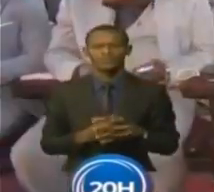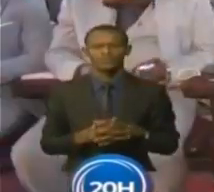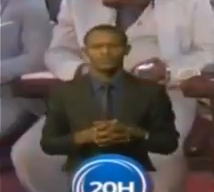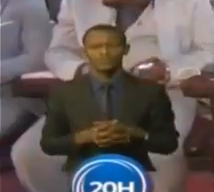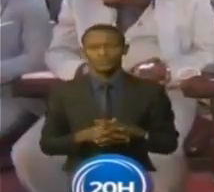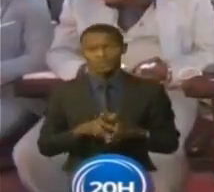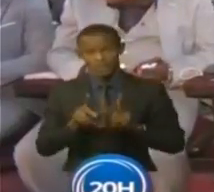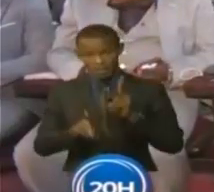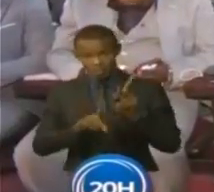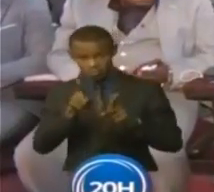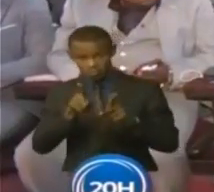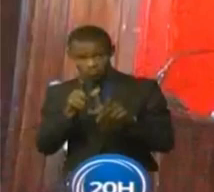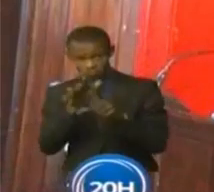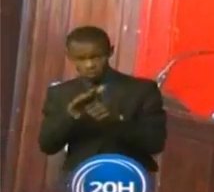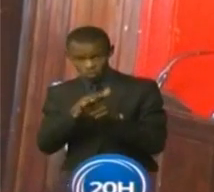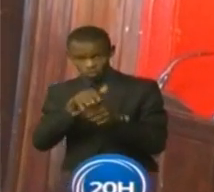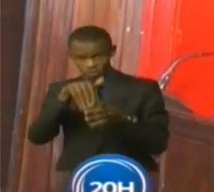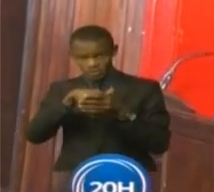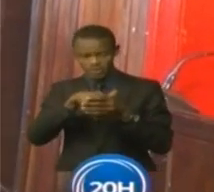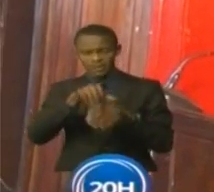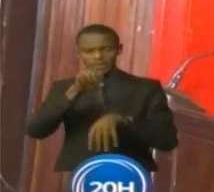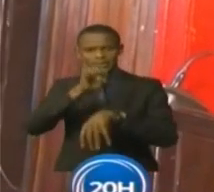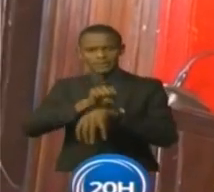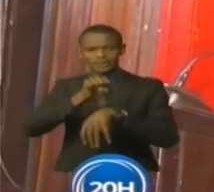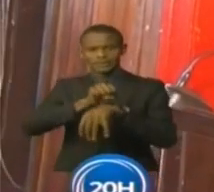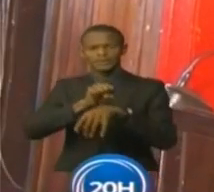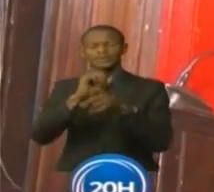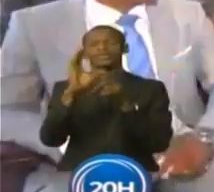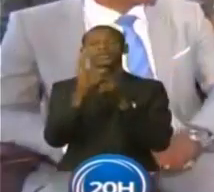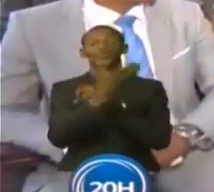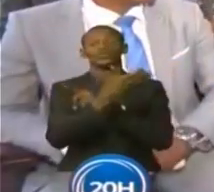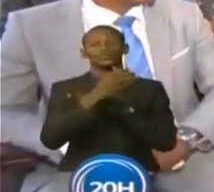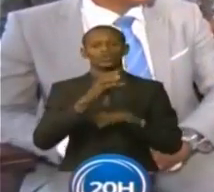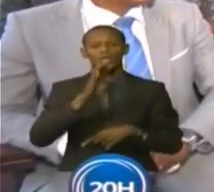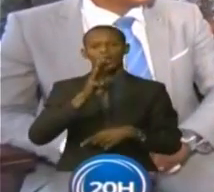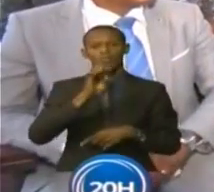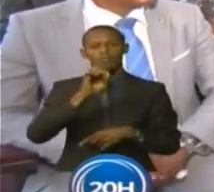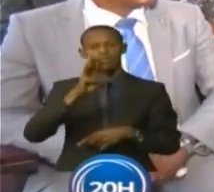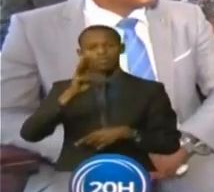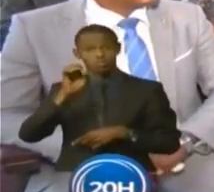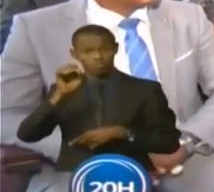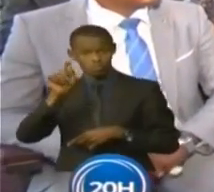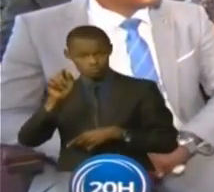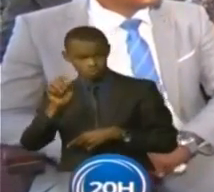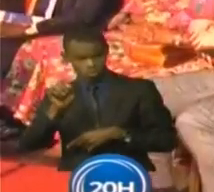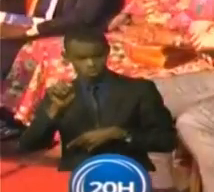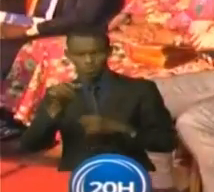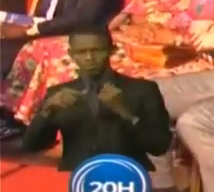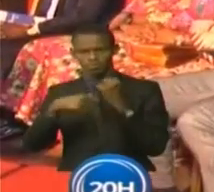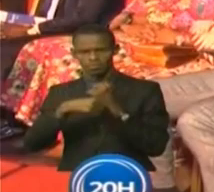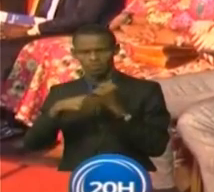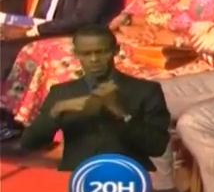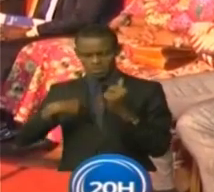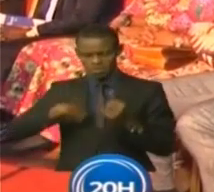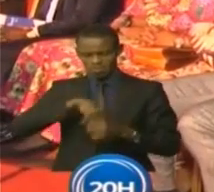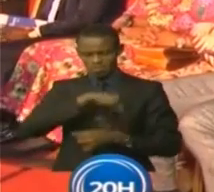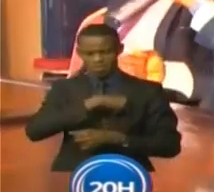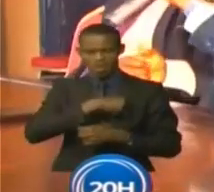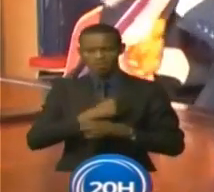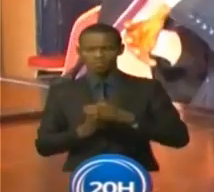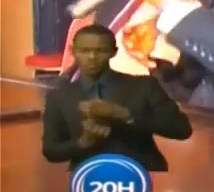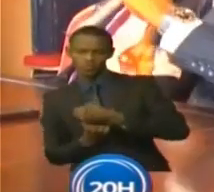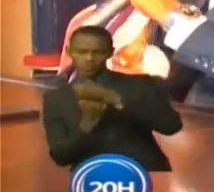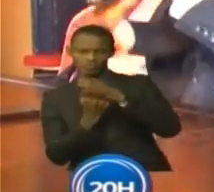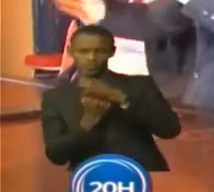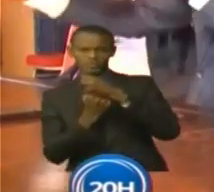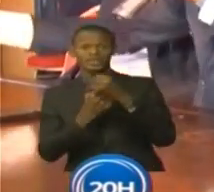Dans la salle culturelle du Collège Boboto à Gombe, les cadres de la méga-plateforme Fifi Masuka se sont réunis en congrès ce mercredi 4 octobre devant